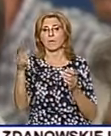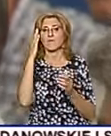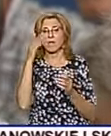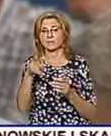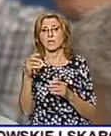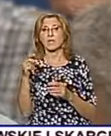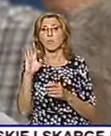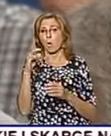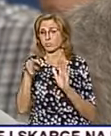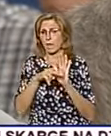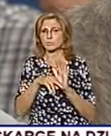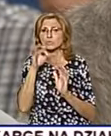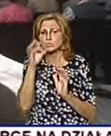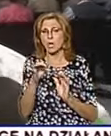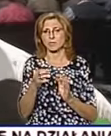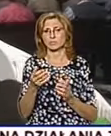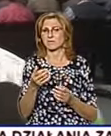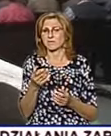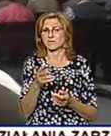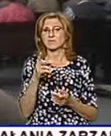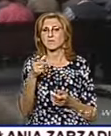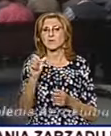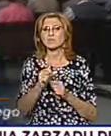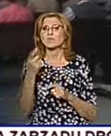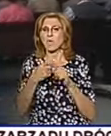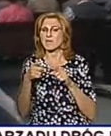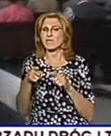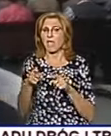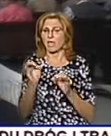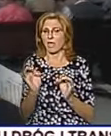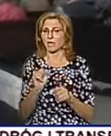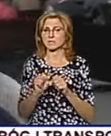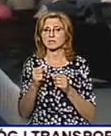przepisów narzekać nie należy. Po prostu więcej samolotów lata